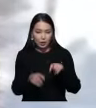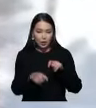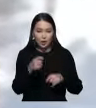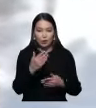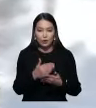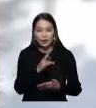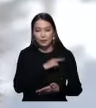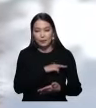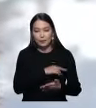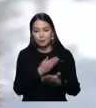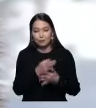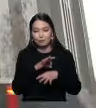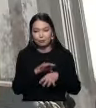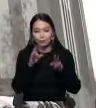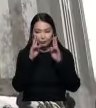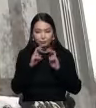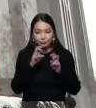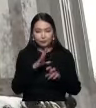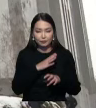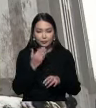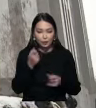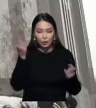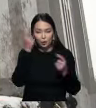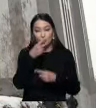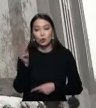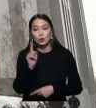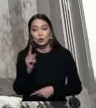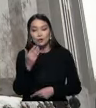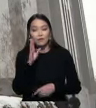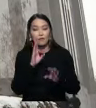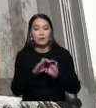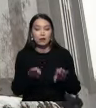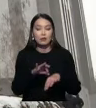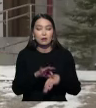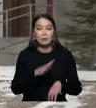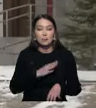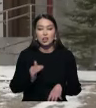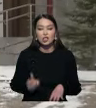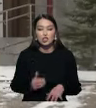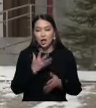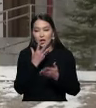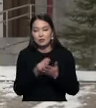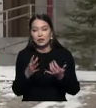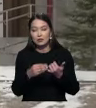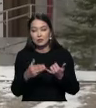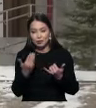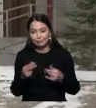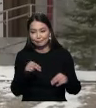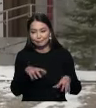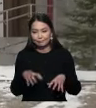К примеру, в ходе мониторинга госзакупок выяснилось, что водопровод проложен на частной земле, а это коррупционные риски,